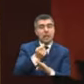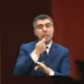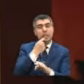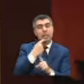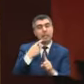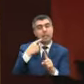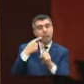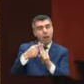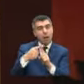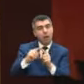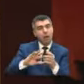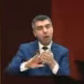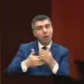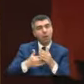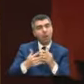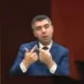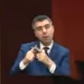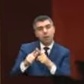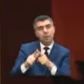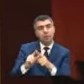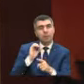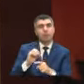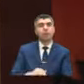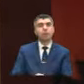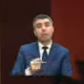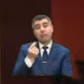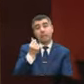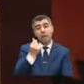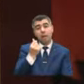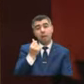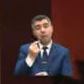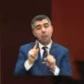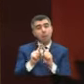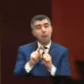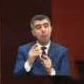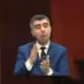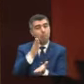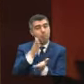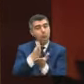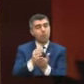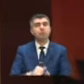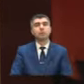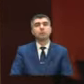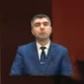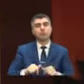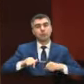والمواد الصحية ولا سيما المستلزمات الطبية، وذلك بأثمنة مناسبة. فالوزارة كانت